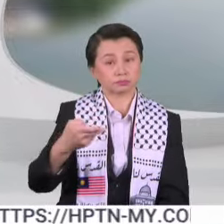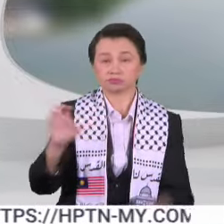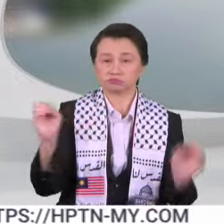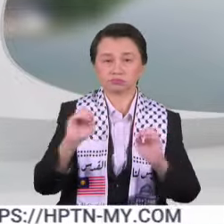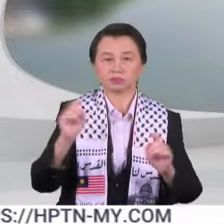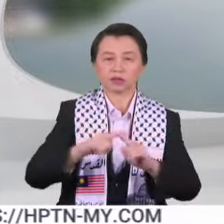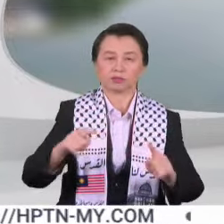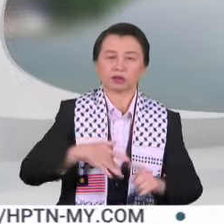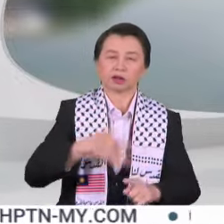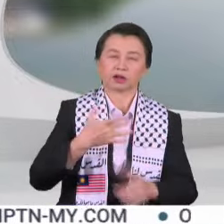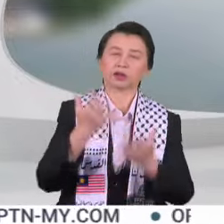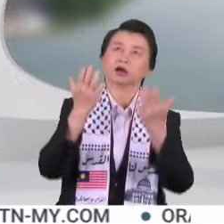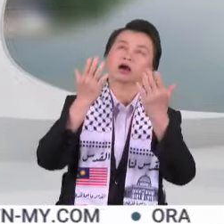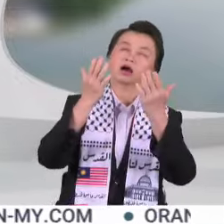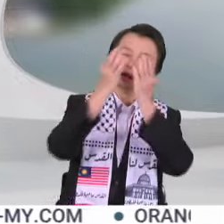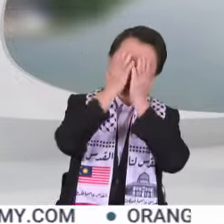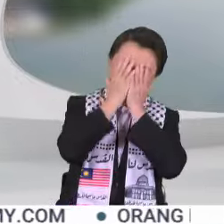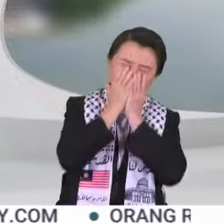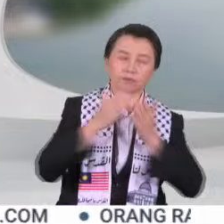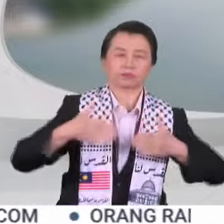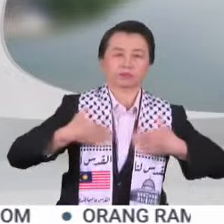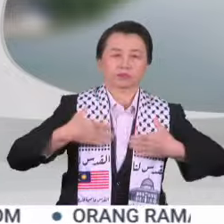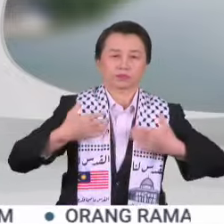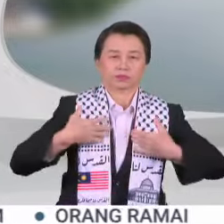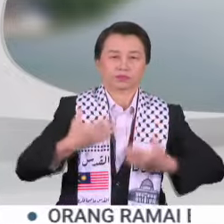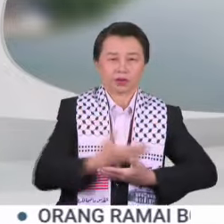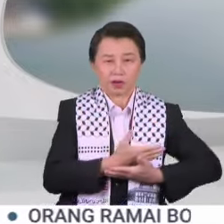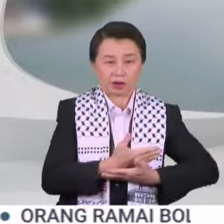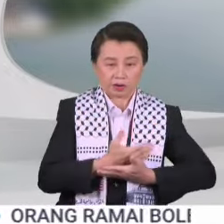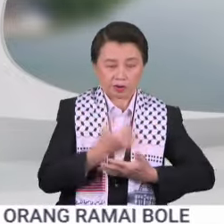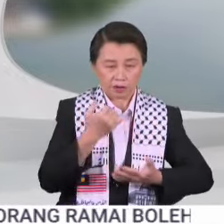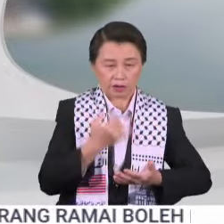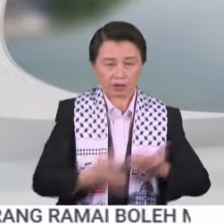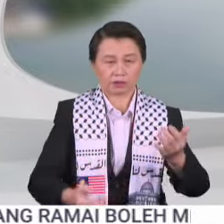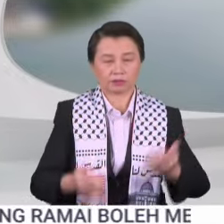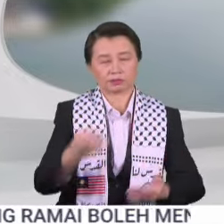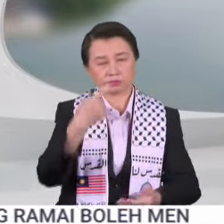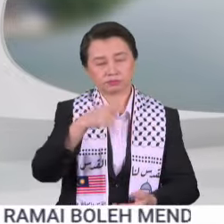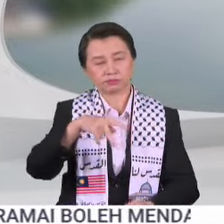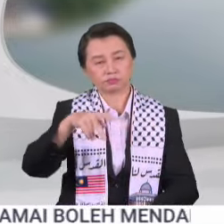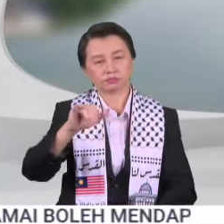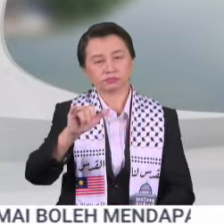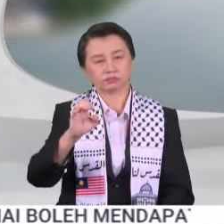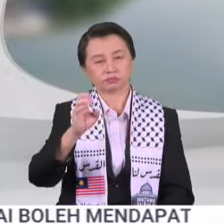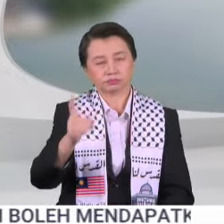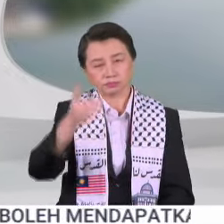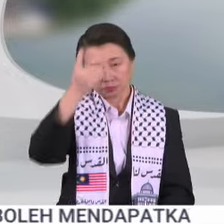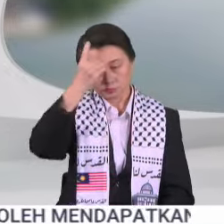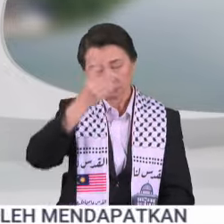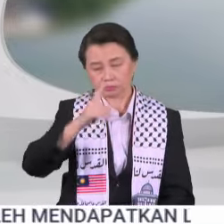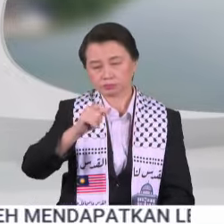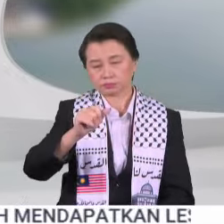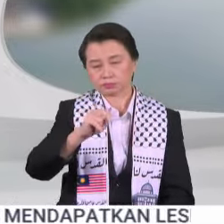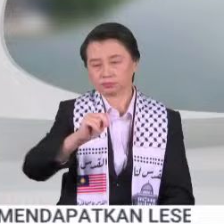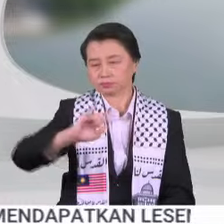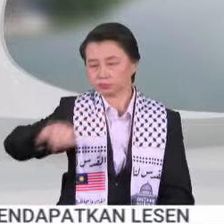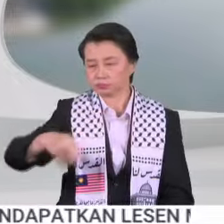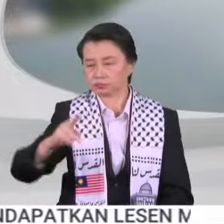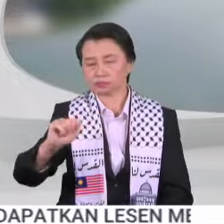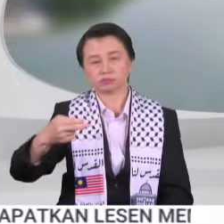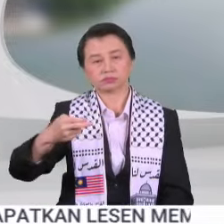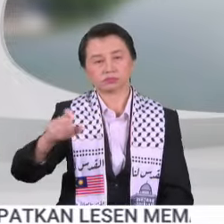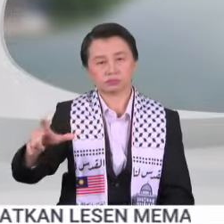rasa syukur dan berdoa untuk kebahagiaan putra sulung Yang di-Pertua Negeri Sabah, Tun Dr. Johar Datuk Mahirudin dan isteri